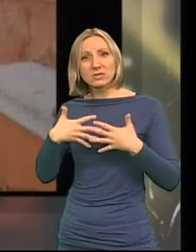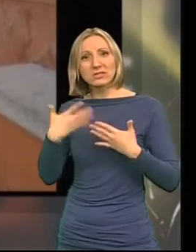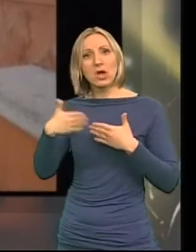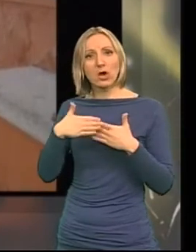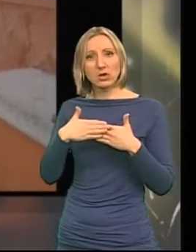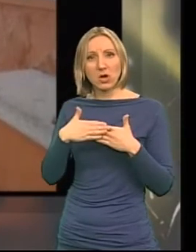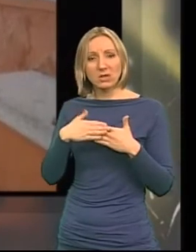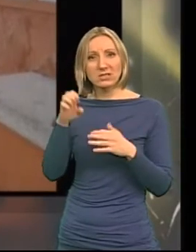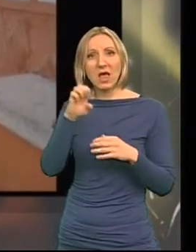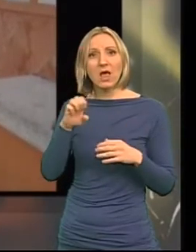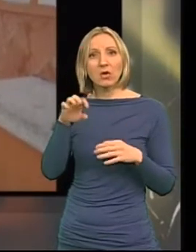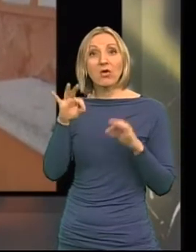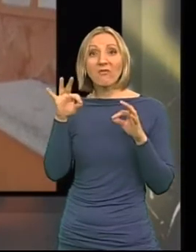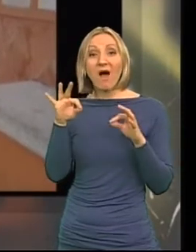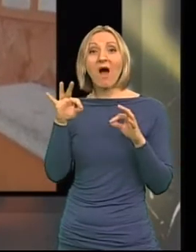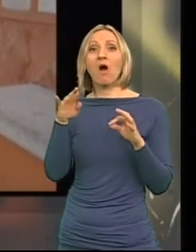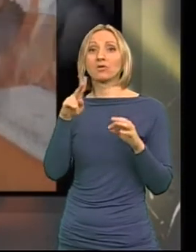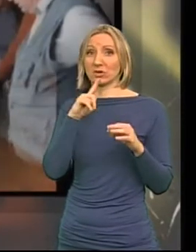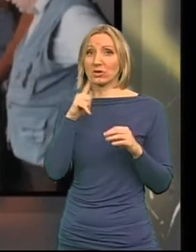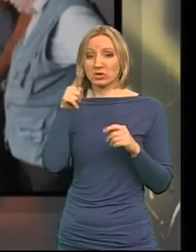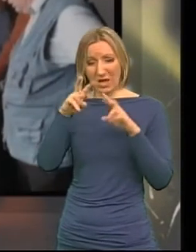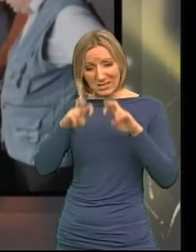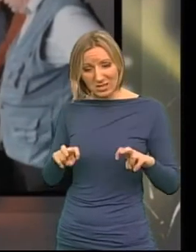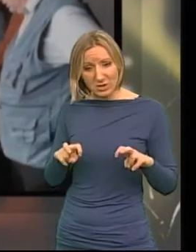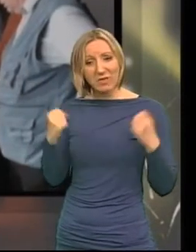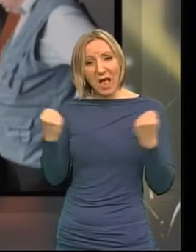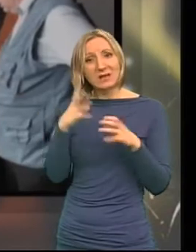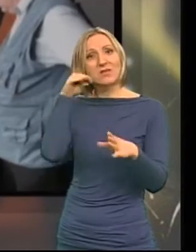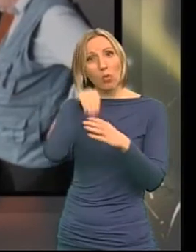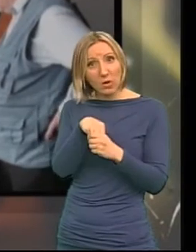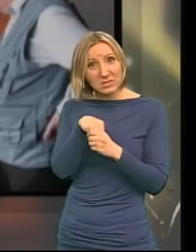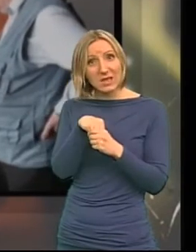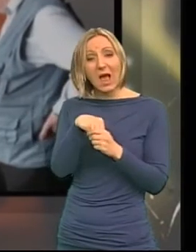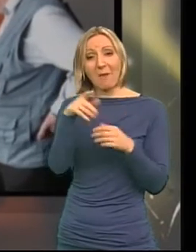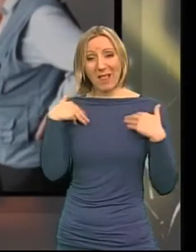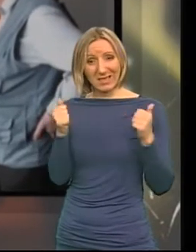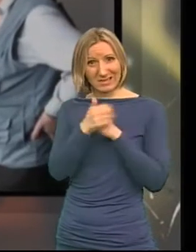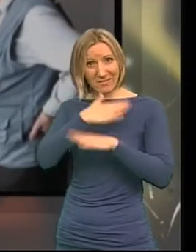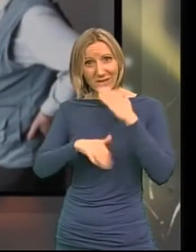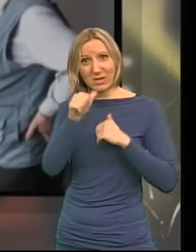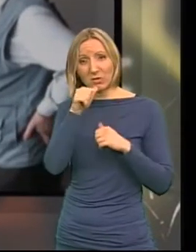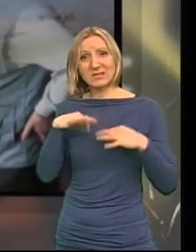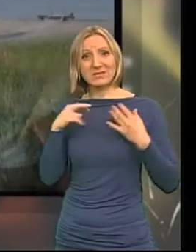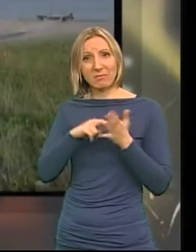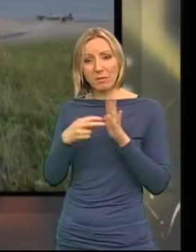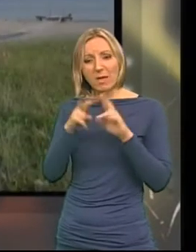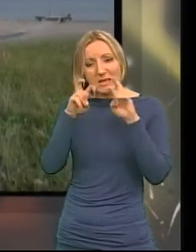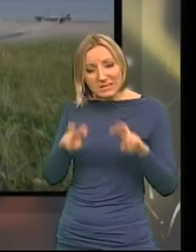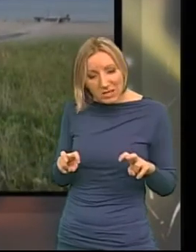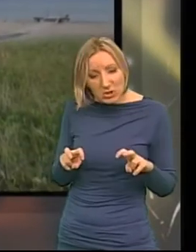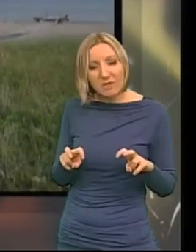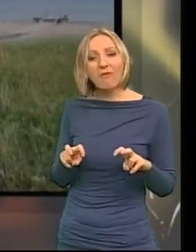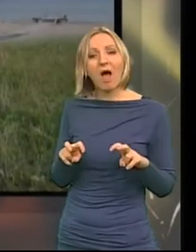Eurofound, čija je studija Aktivna inkluzija mladih ljudi sa invaliditetom ili zdravstvenim problemima istraživala položaj mladih ljudi sa